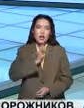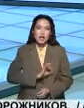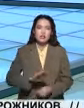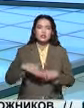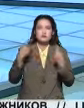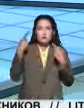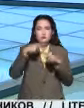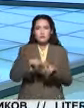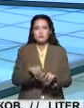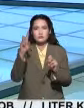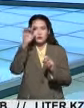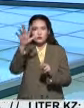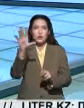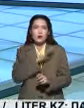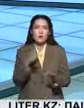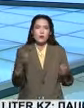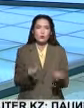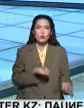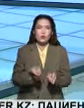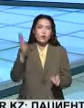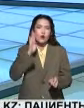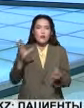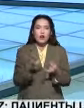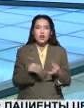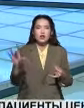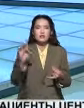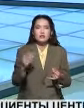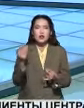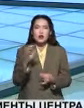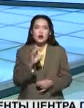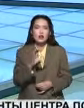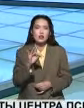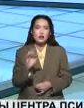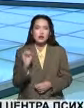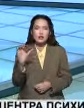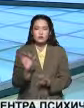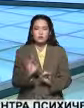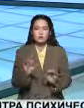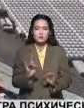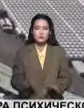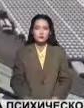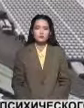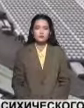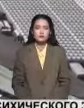передовые технологии. Кроме того, необходимо управлять водными и земельными ресурсами. Анара Сюмбаева продолжит тему.